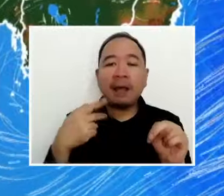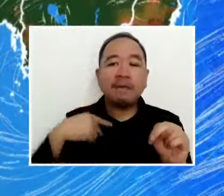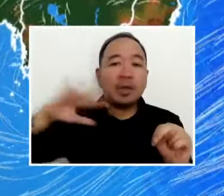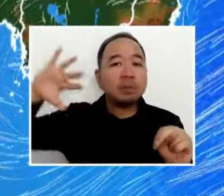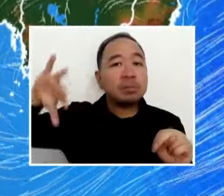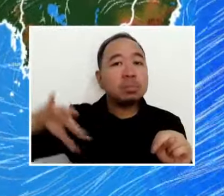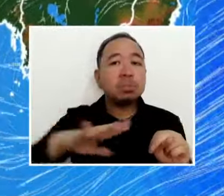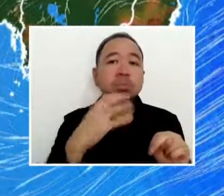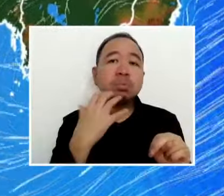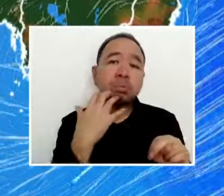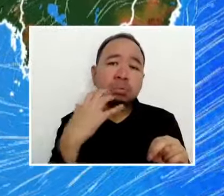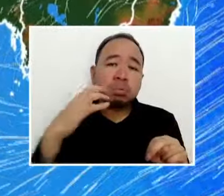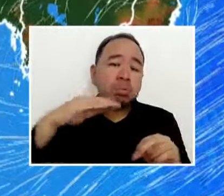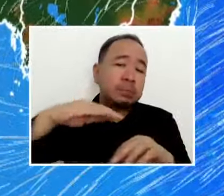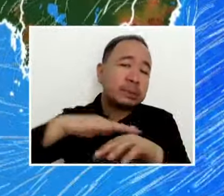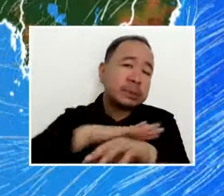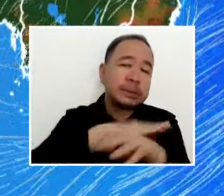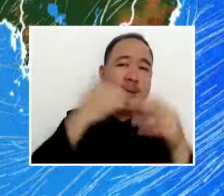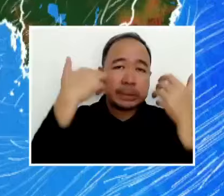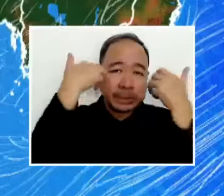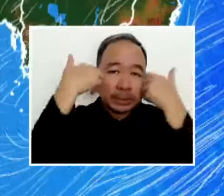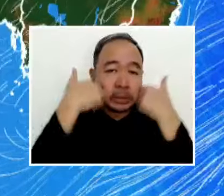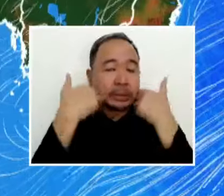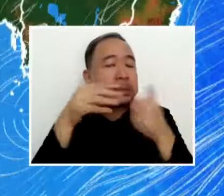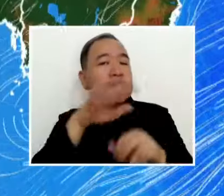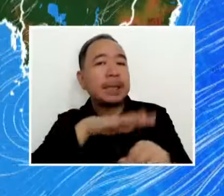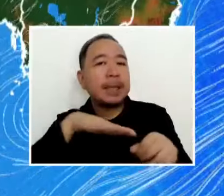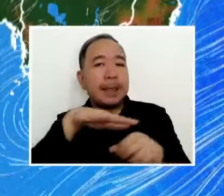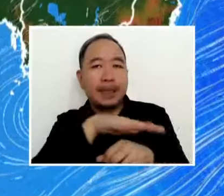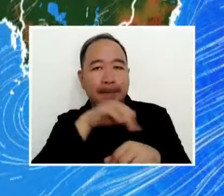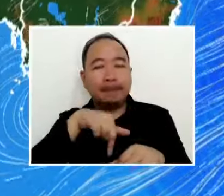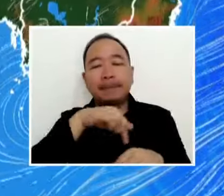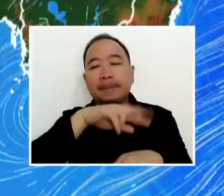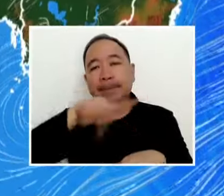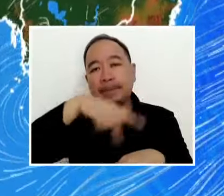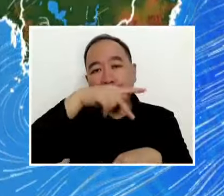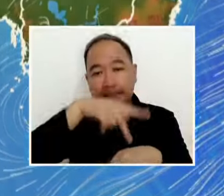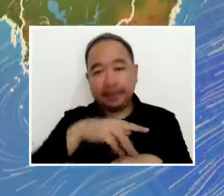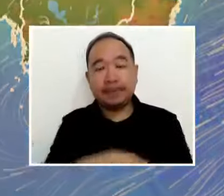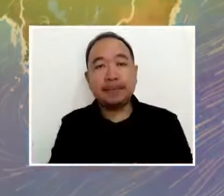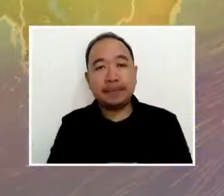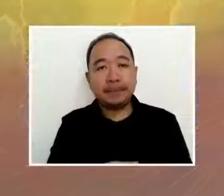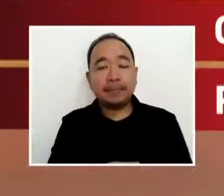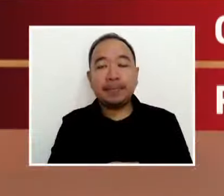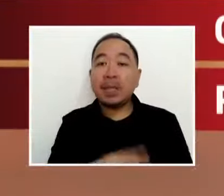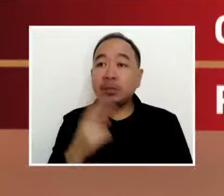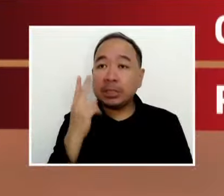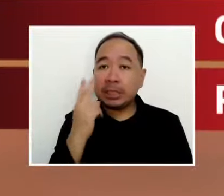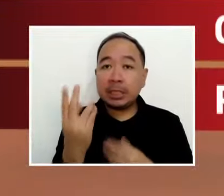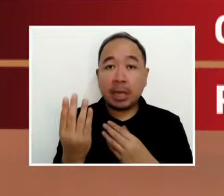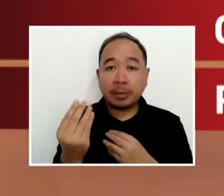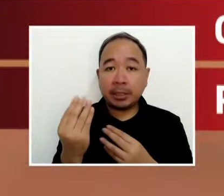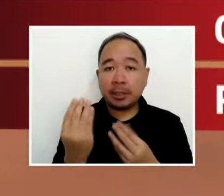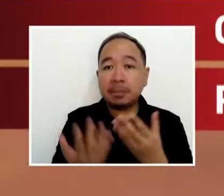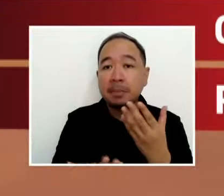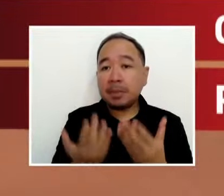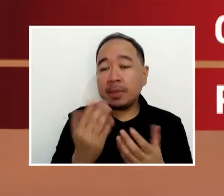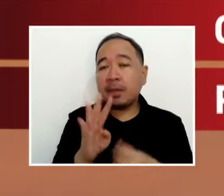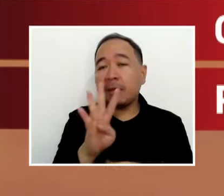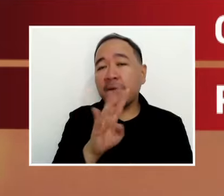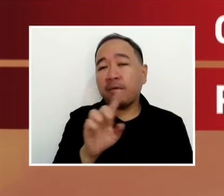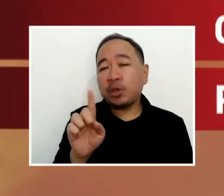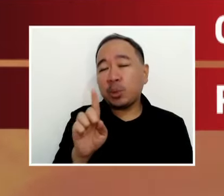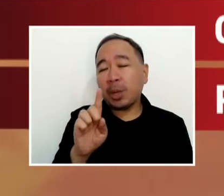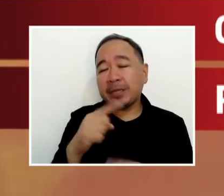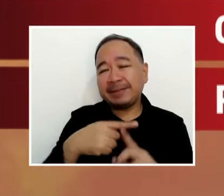ng maalinsangang panahon sa malaking parte ng kapuluan. At sa forecast po ng PAGASA, aabot sa 41 degrees